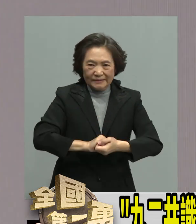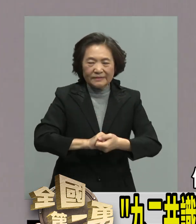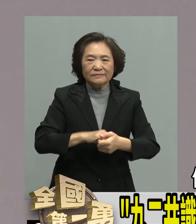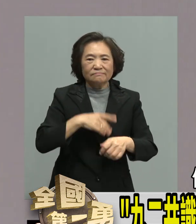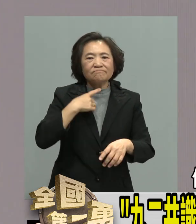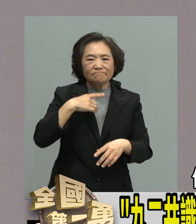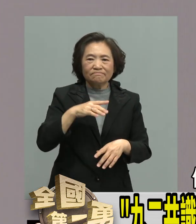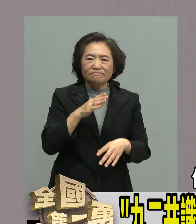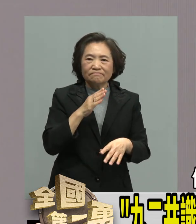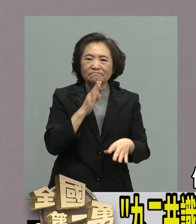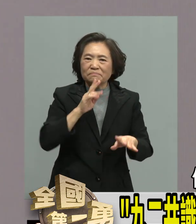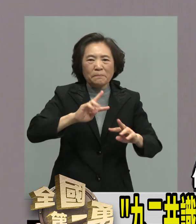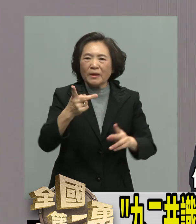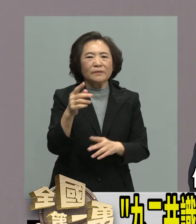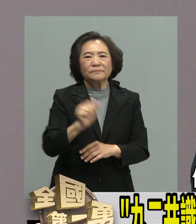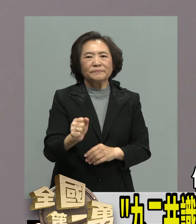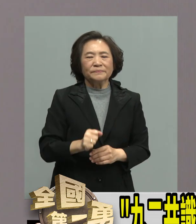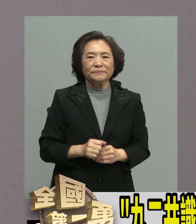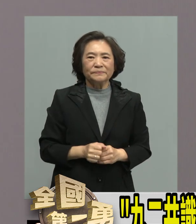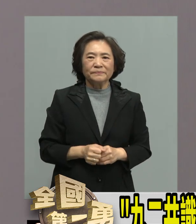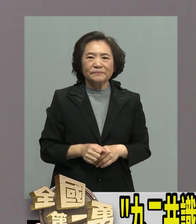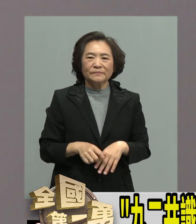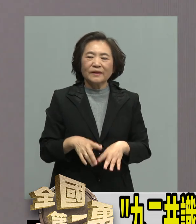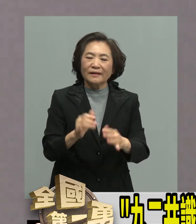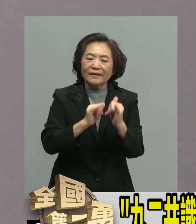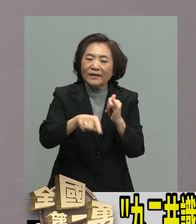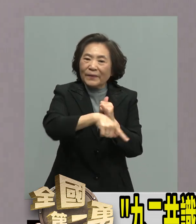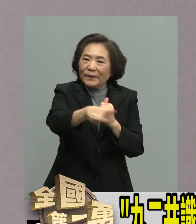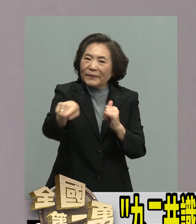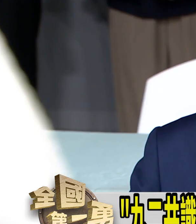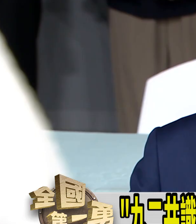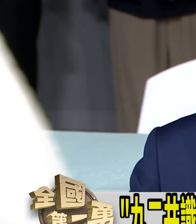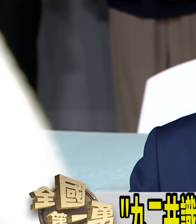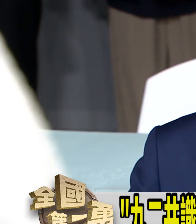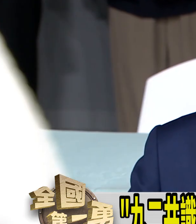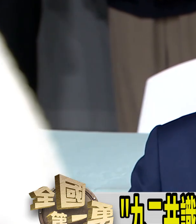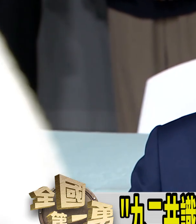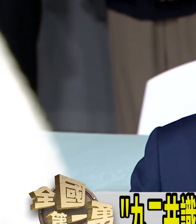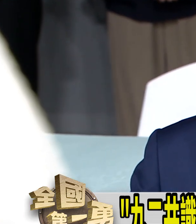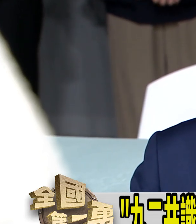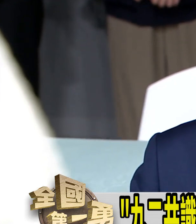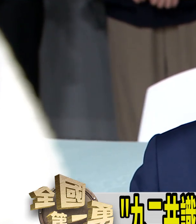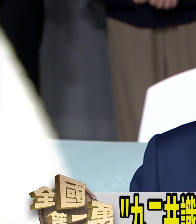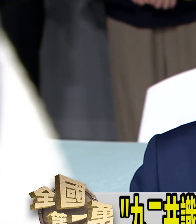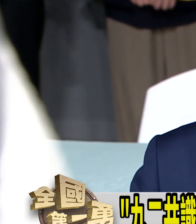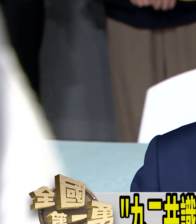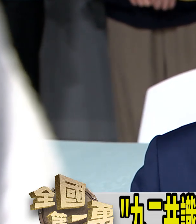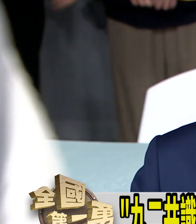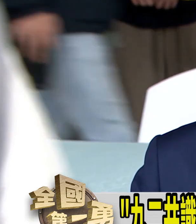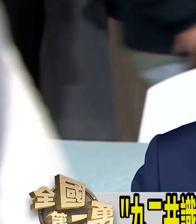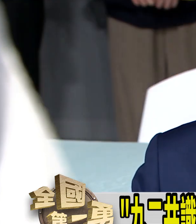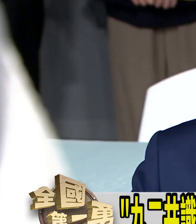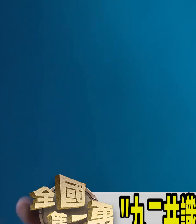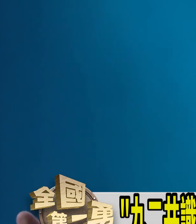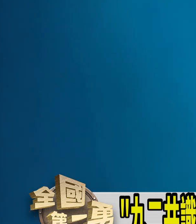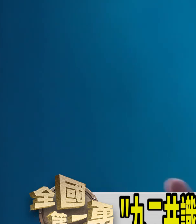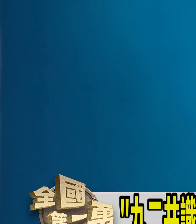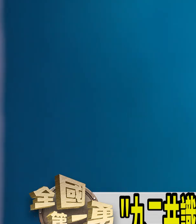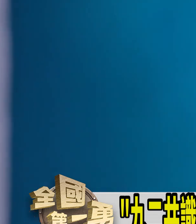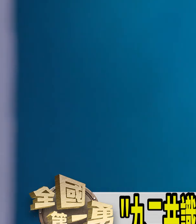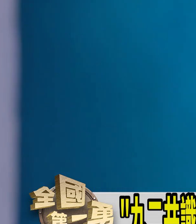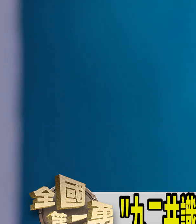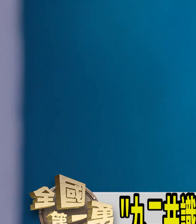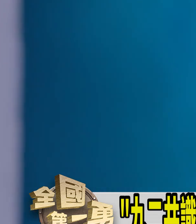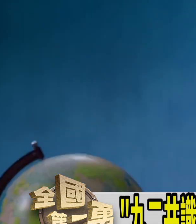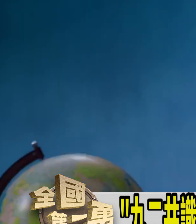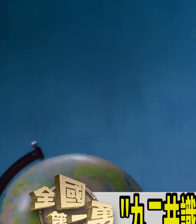的。 侯友宜搬出中华民国宪法，称是两岸的护国神山。不过赖清德立刻吐槽，根本是神话。时隔一天，